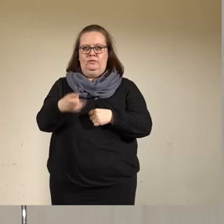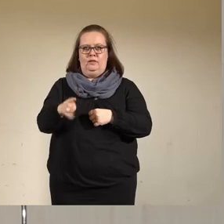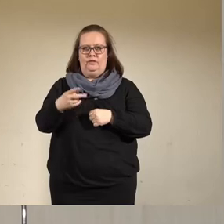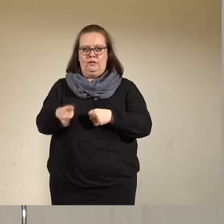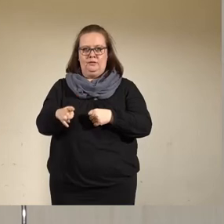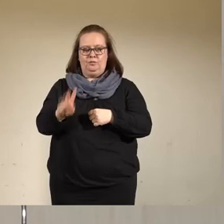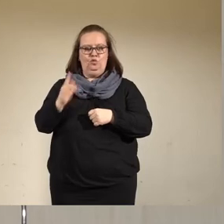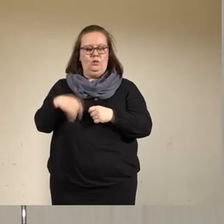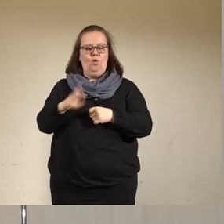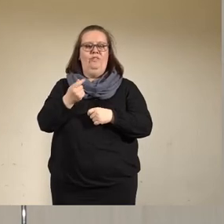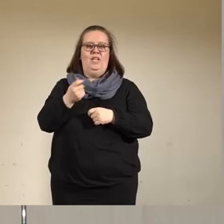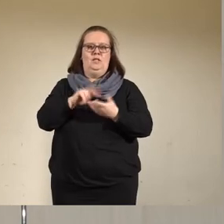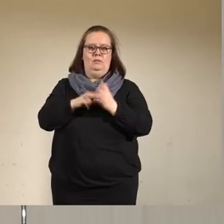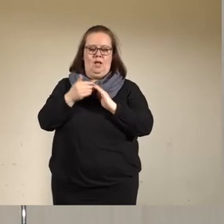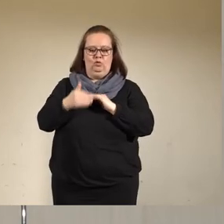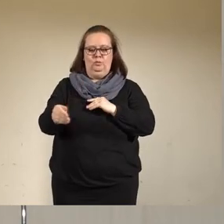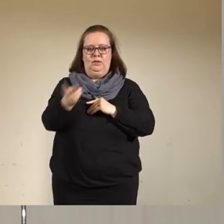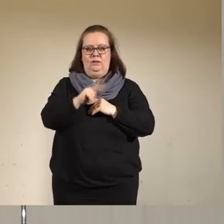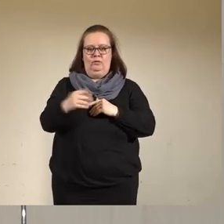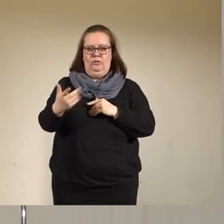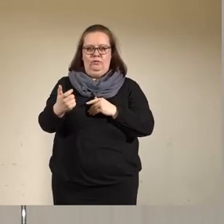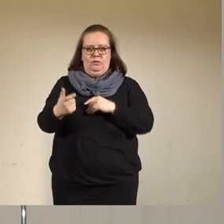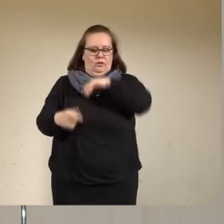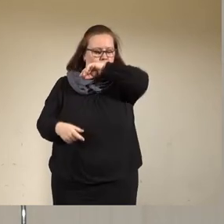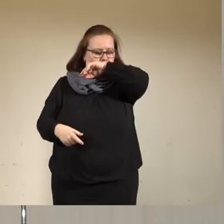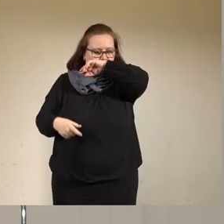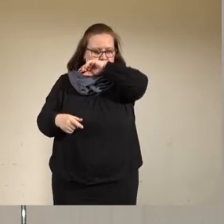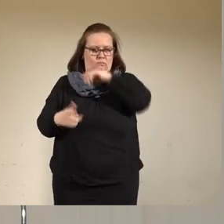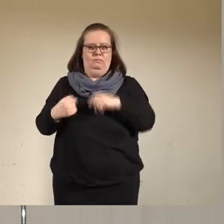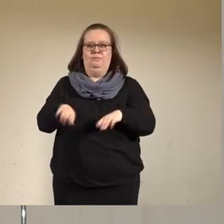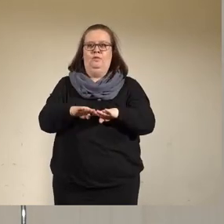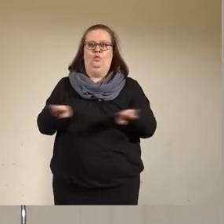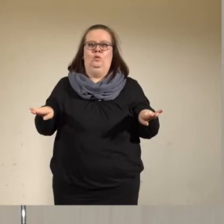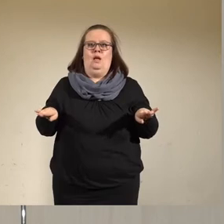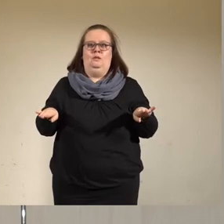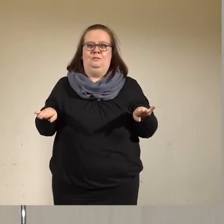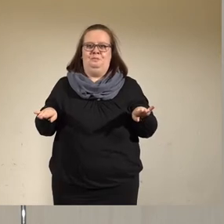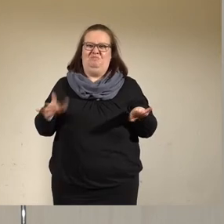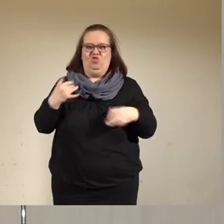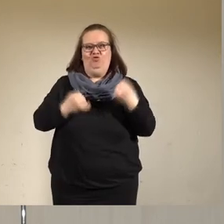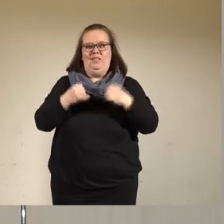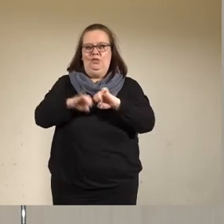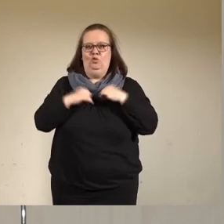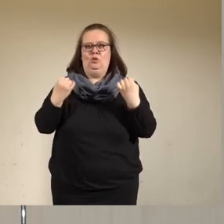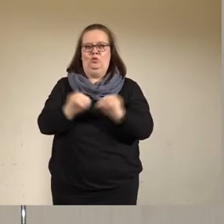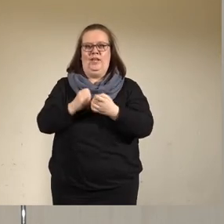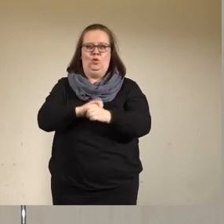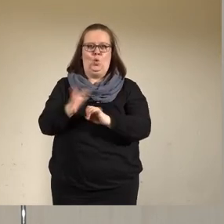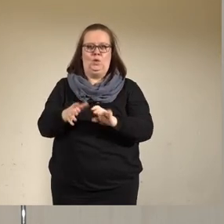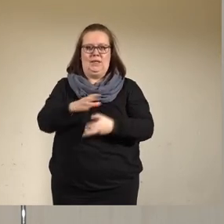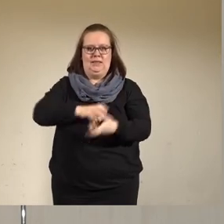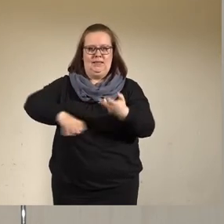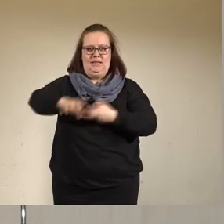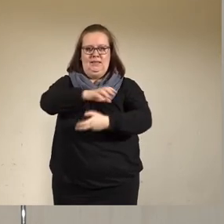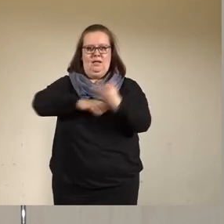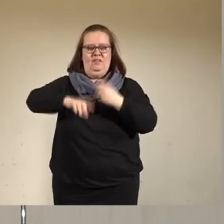2021-22 sowie die mittelfristige Finanzplanung bis 2025. Als Grundlage haben wir eine sehr schwierige Situation aufgrund der Corona-Krise. Wir